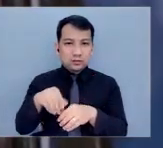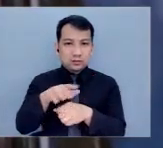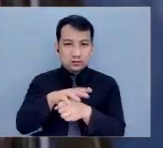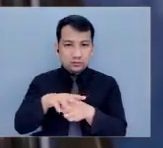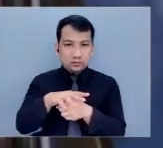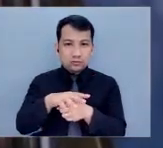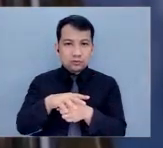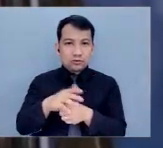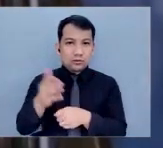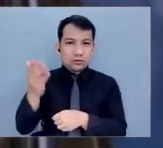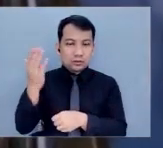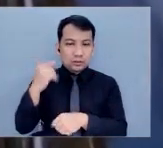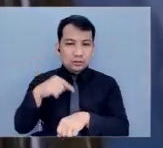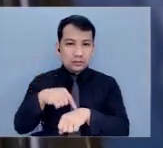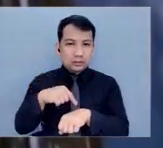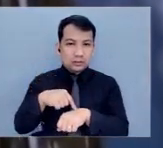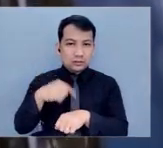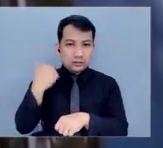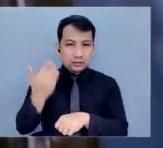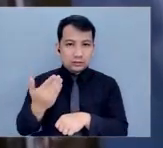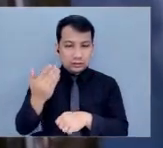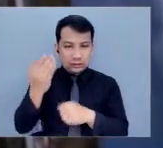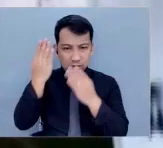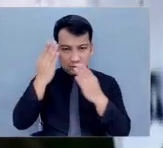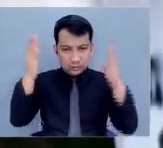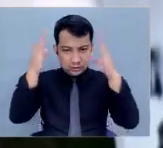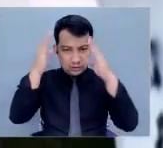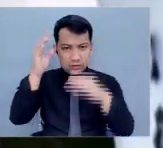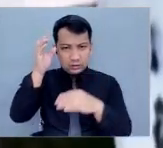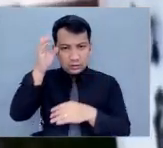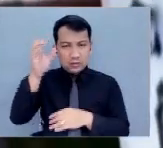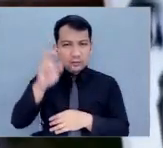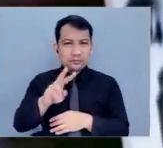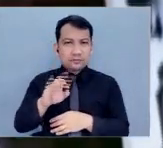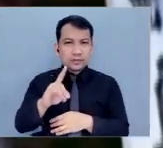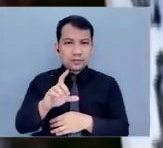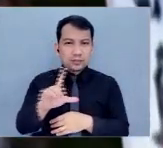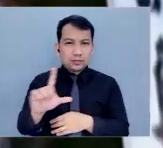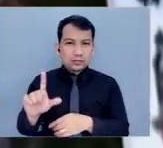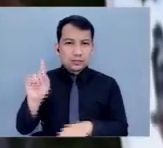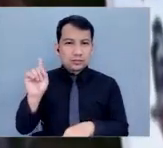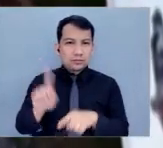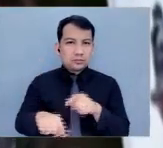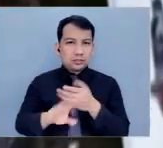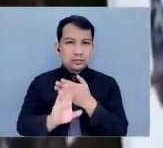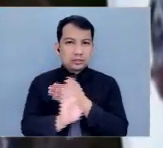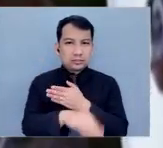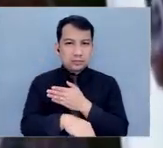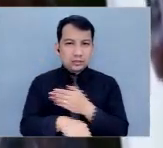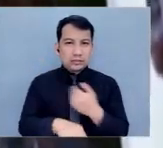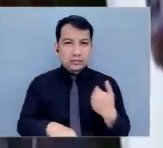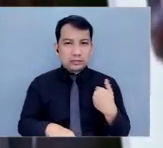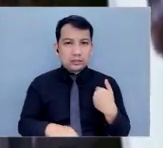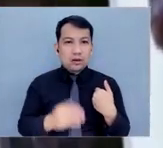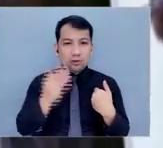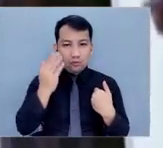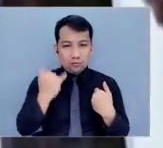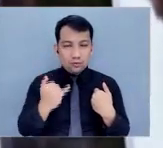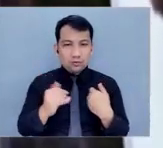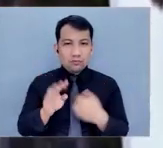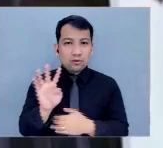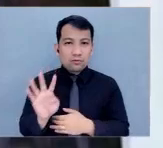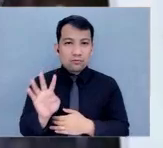noong panahon ng yumaong Archbishop Ricardo Cardinal Vidal hanggang sa hindi na ito maibalik. Dahil 40 taon na raw